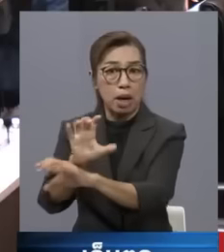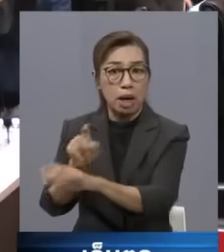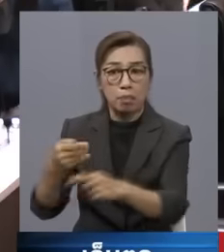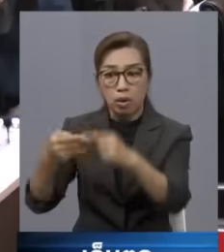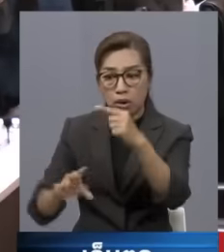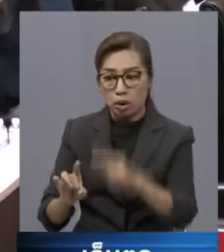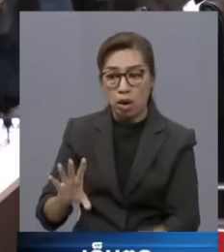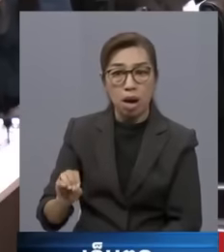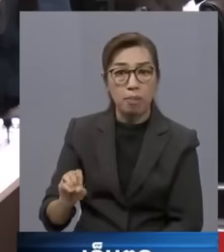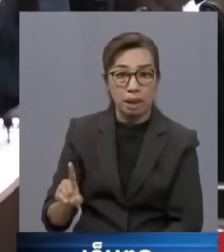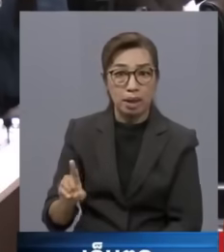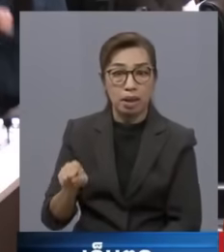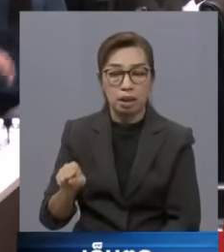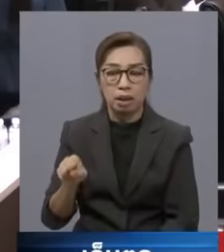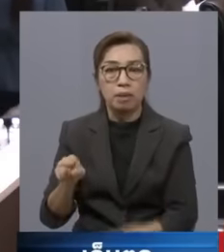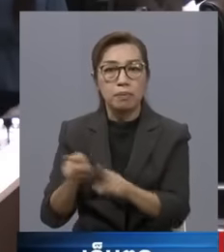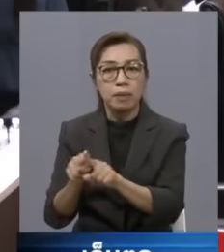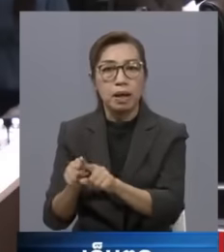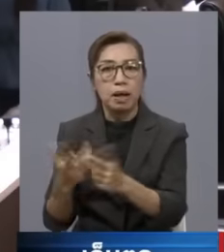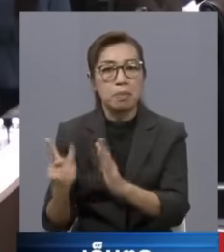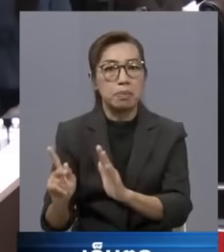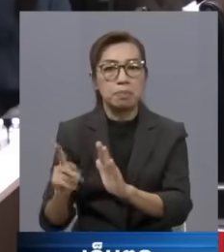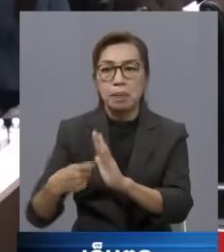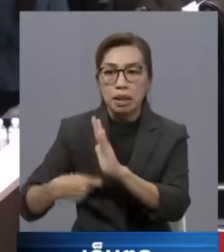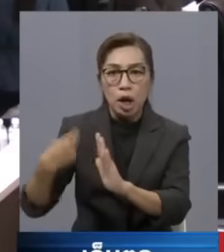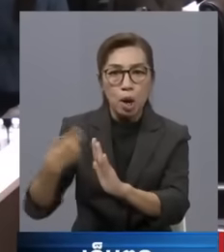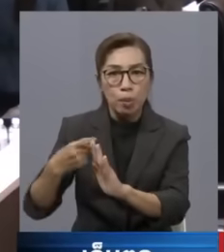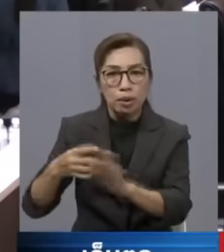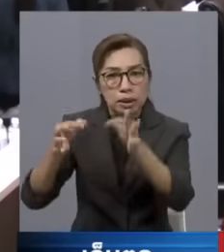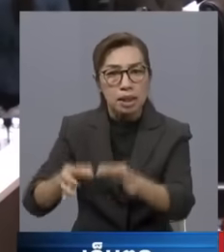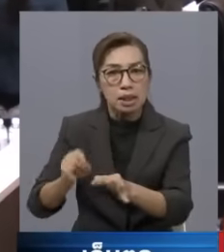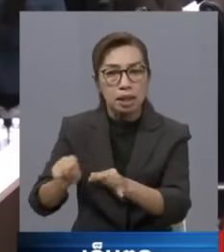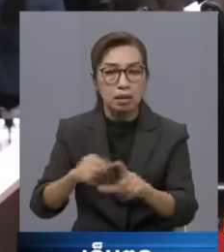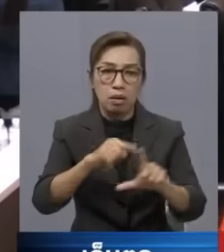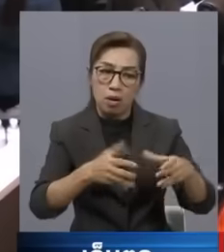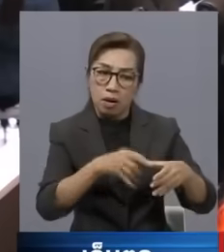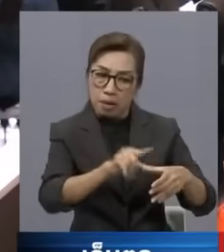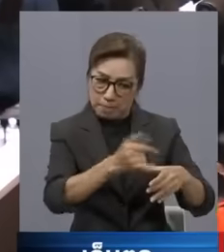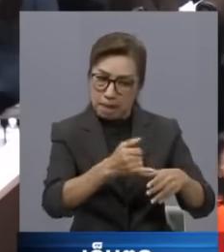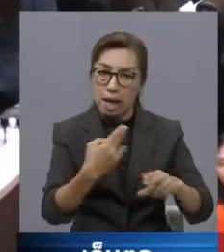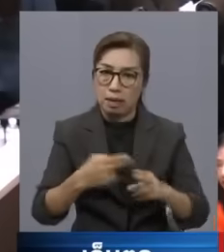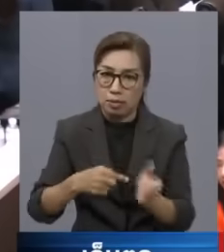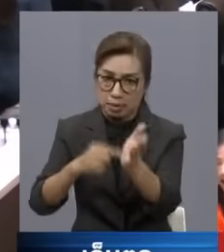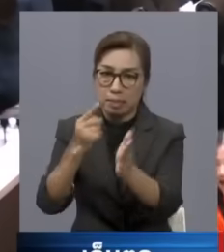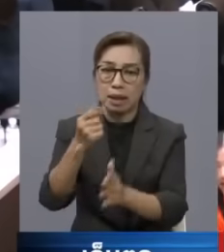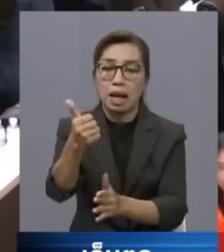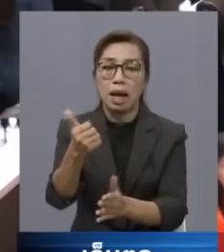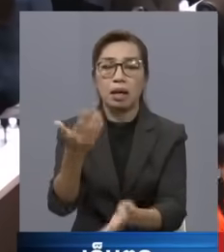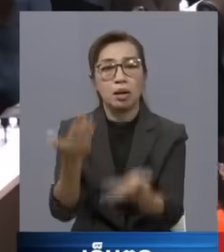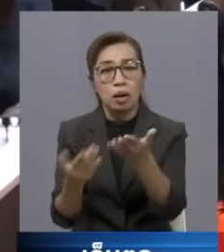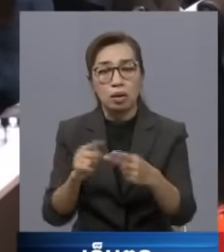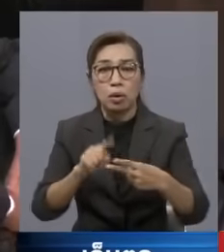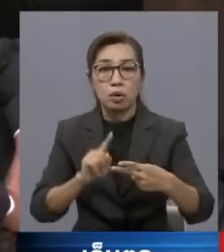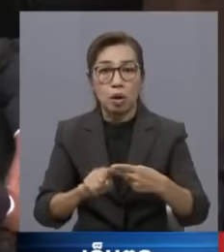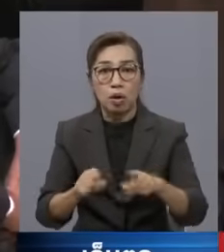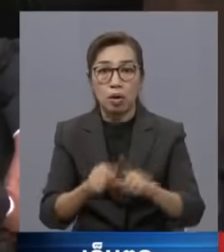ข้อที่ 151เพื่อเป็นเกณฑ์ตัดสินชี้ขาดทำให้เปิดช่องก้าวไกลต่อสู้ได้อีกรวมถึงสร้างสิทธิ์